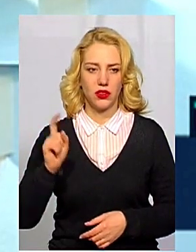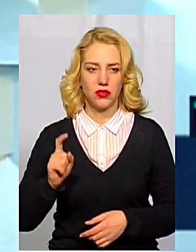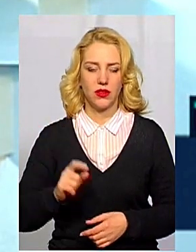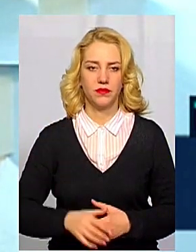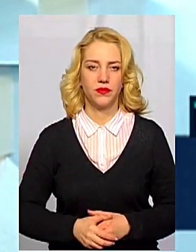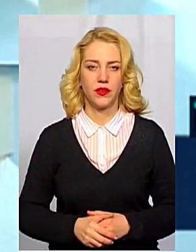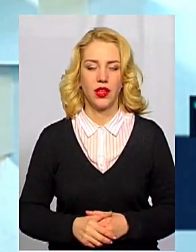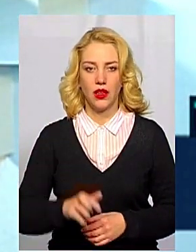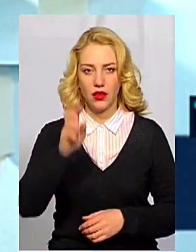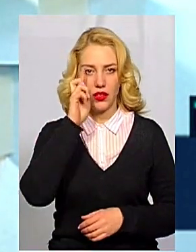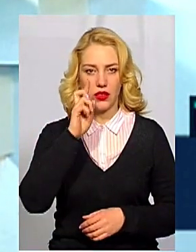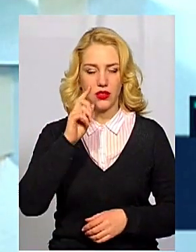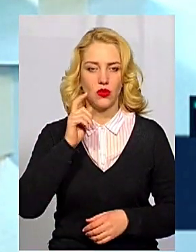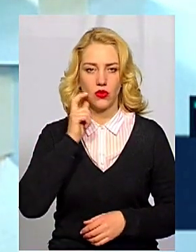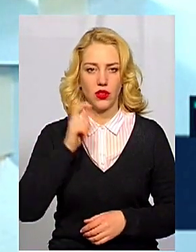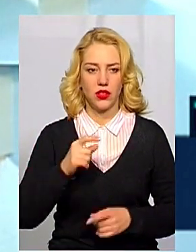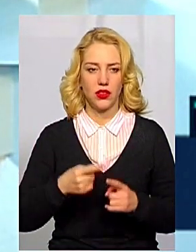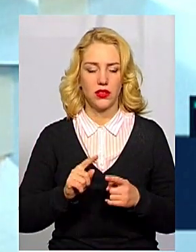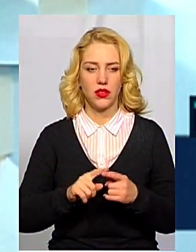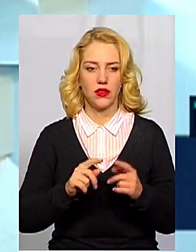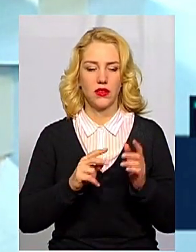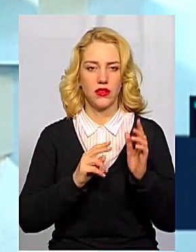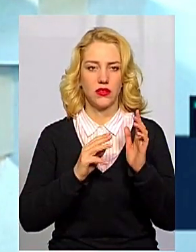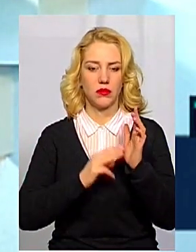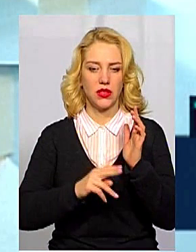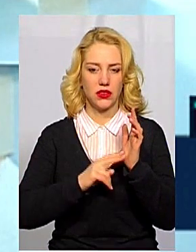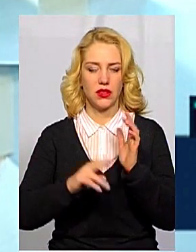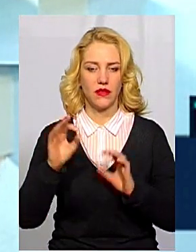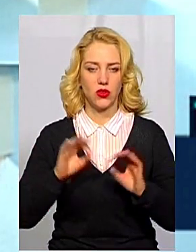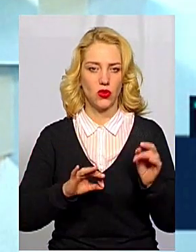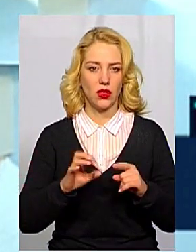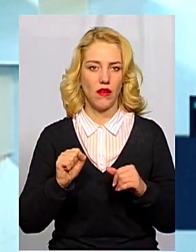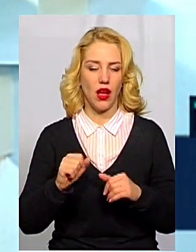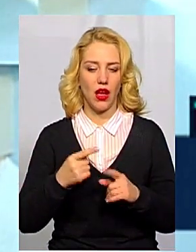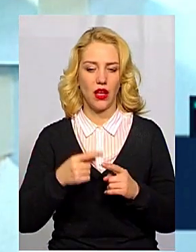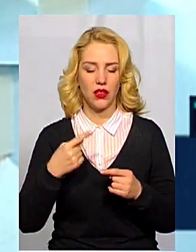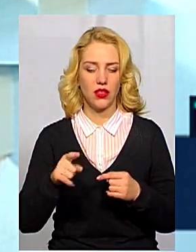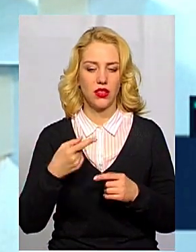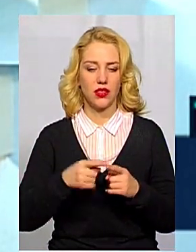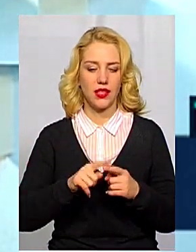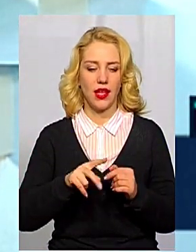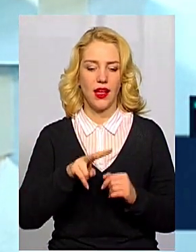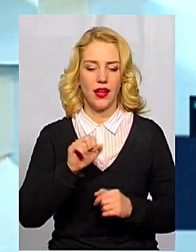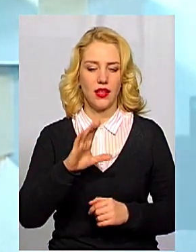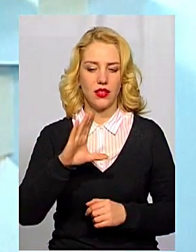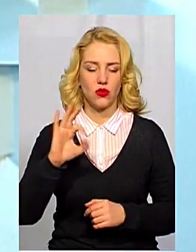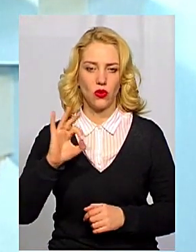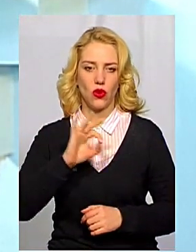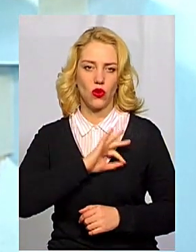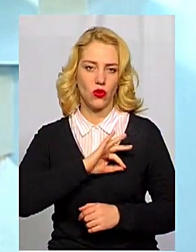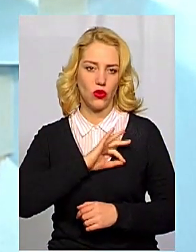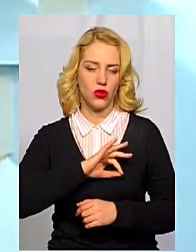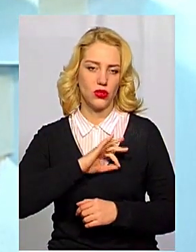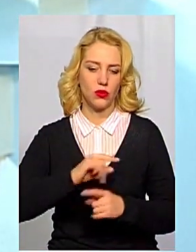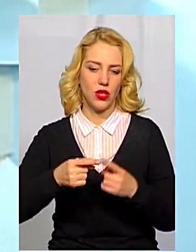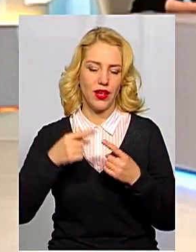України. Тобто це близько 70%. А решта? Решта – це лісокористувачі ведуть лісове господарство інших